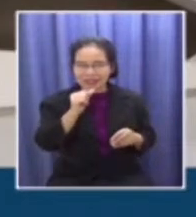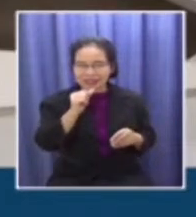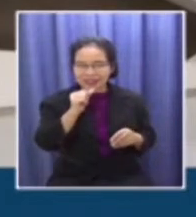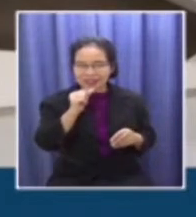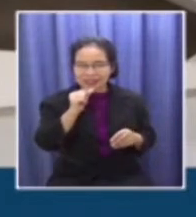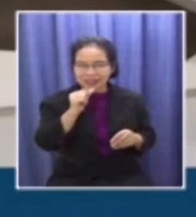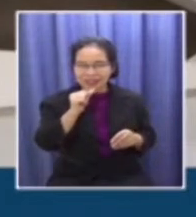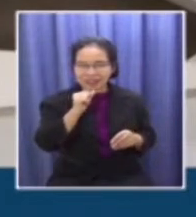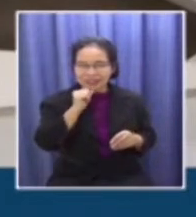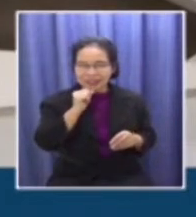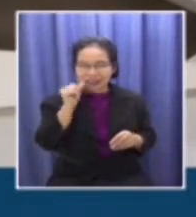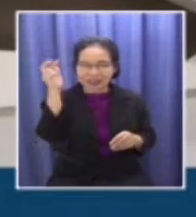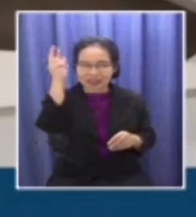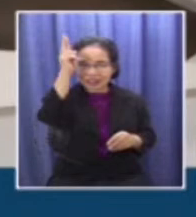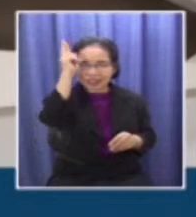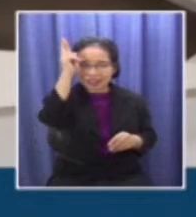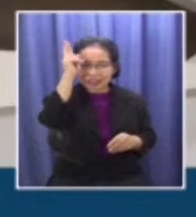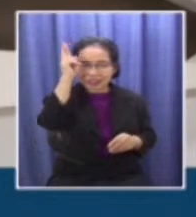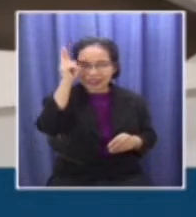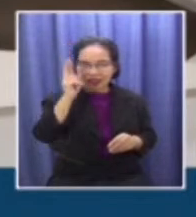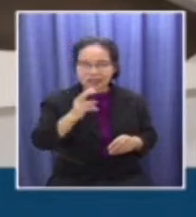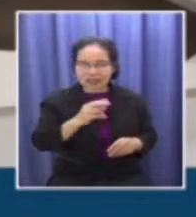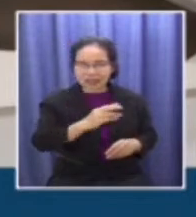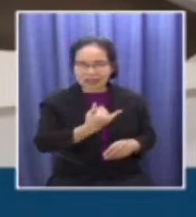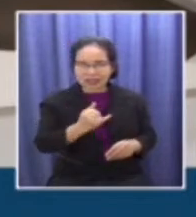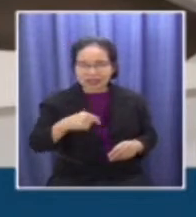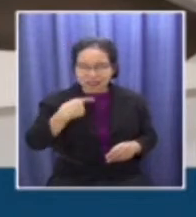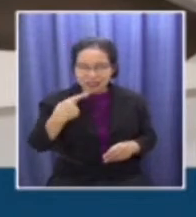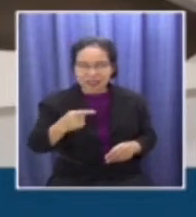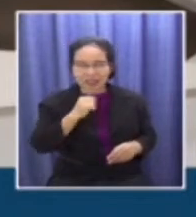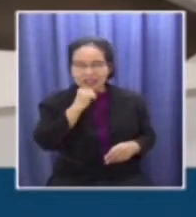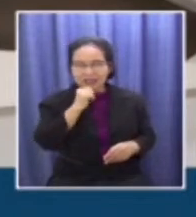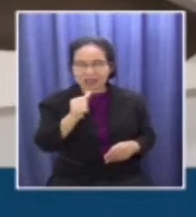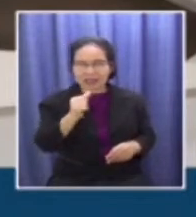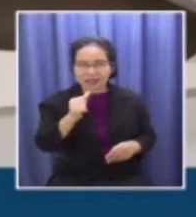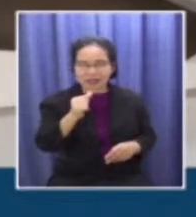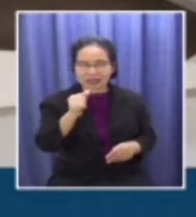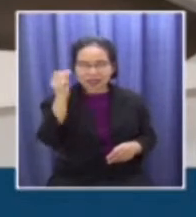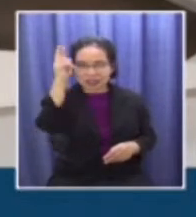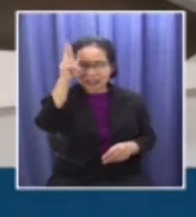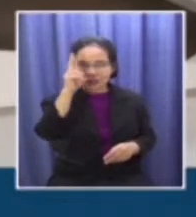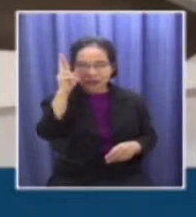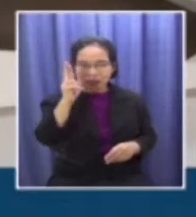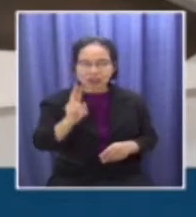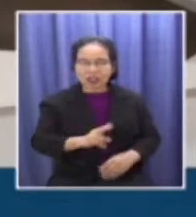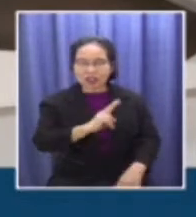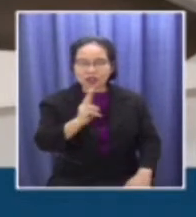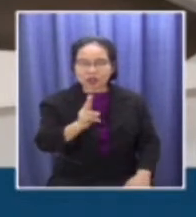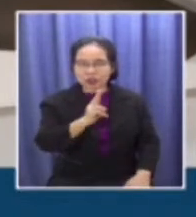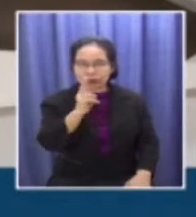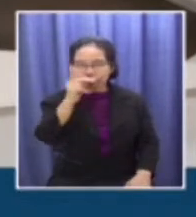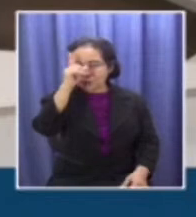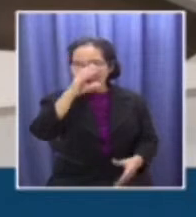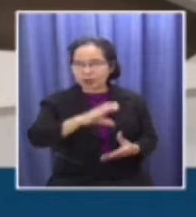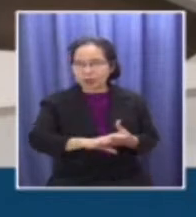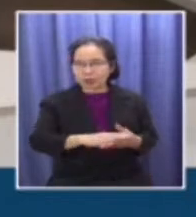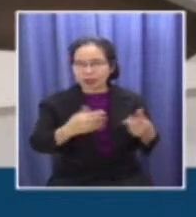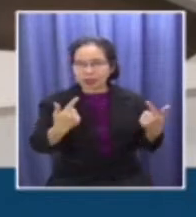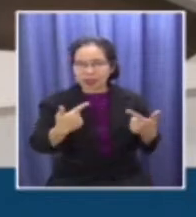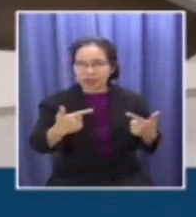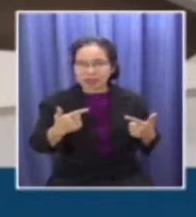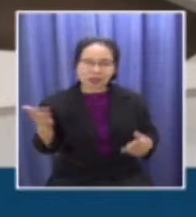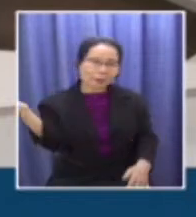nya yie amo nyini inipa wo Nyankopɔn abo wɔn nyinara